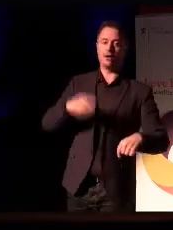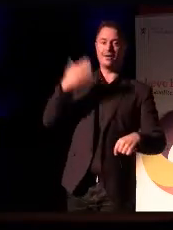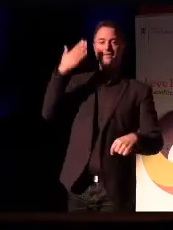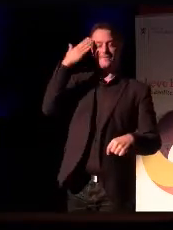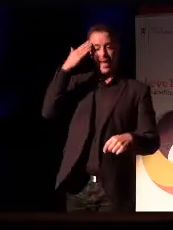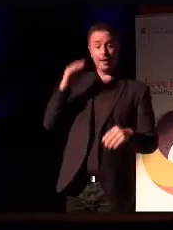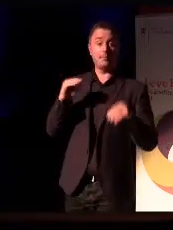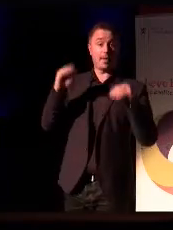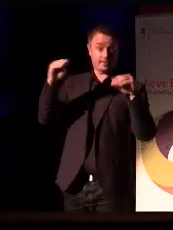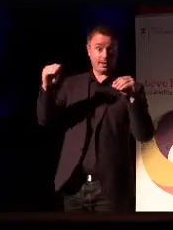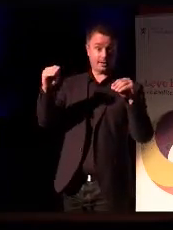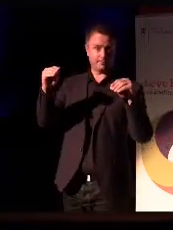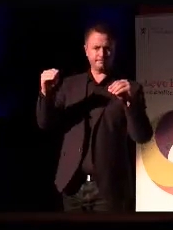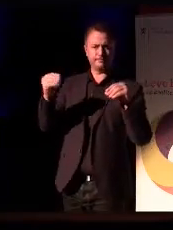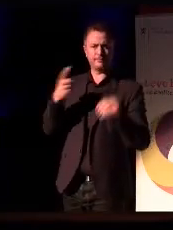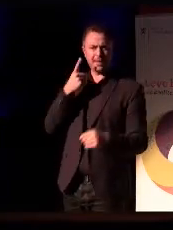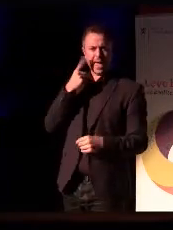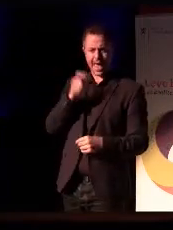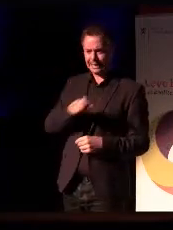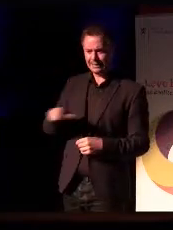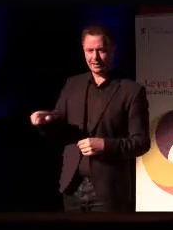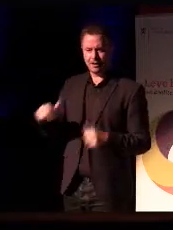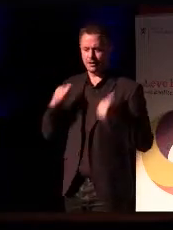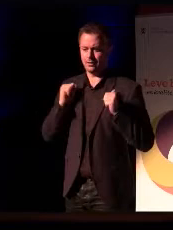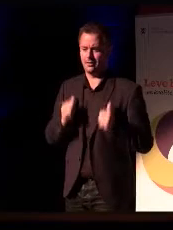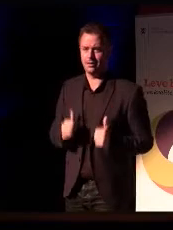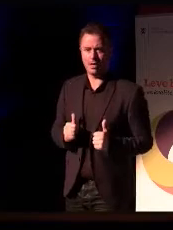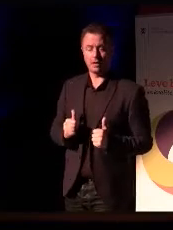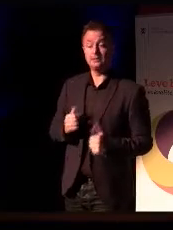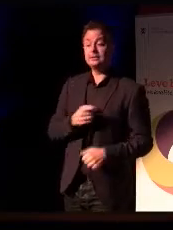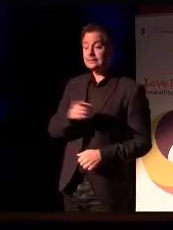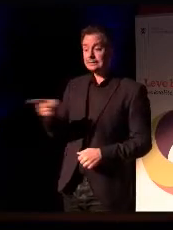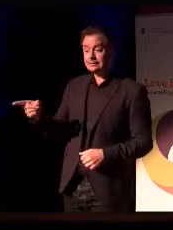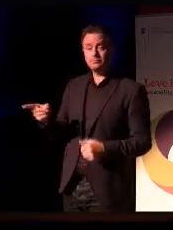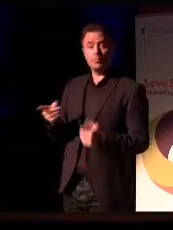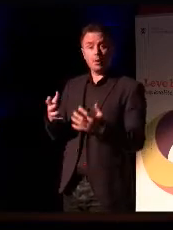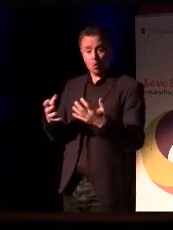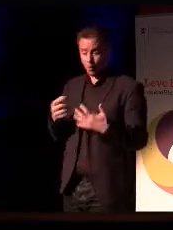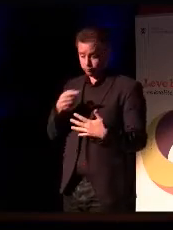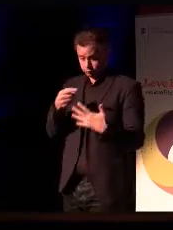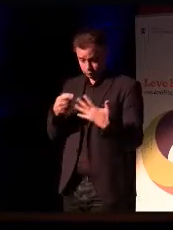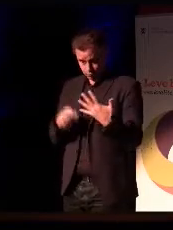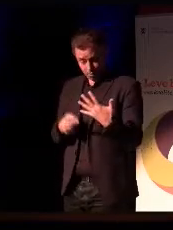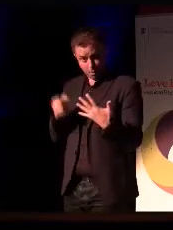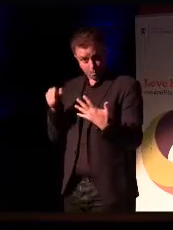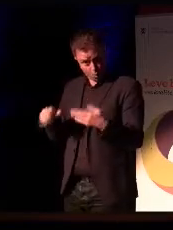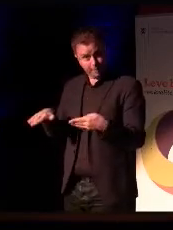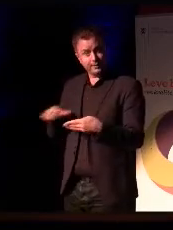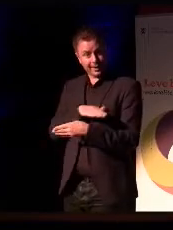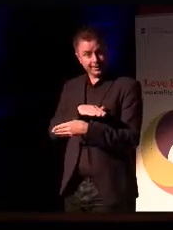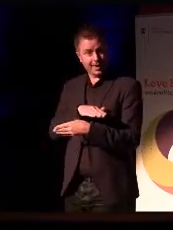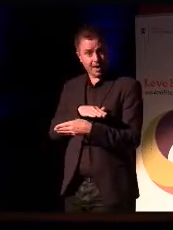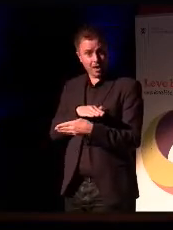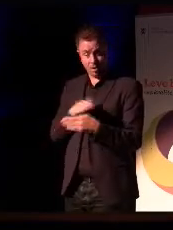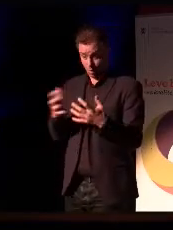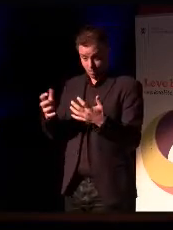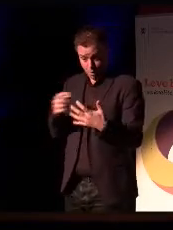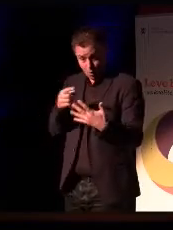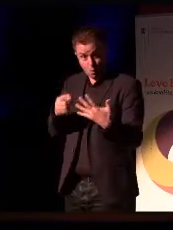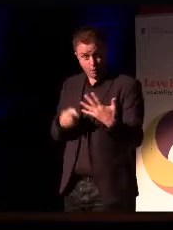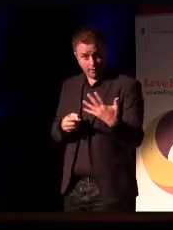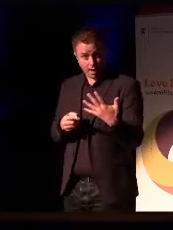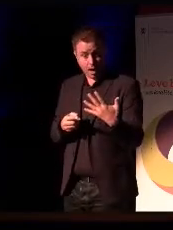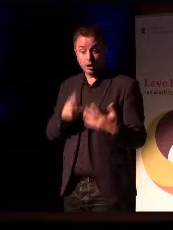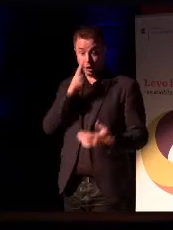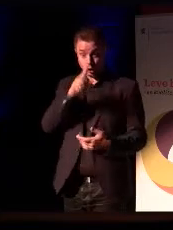mest skrøpelige eldre blant oss trenger å få dekket flere behov. Og det disse behovene den nye reformen